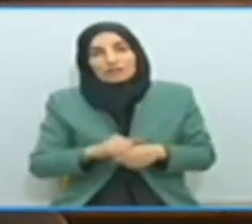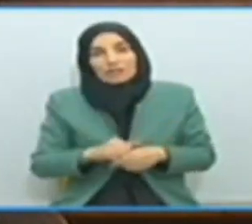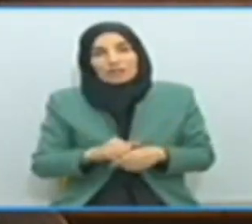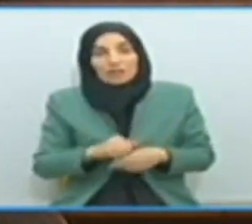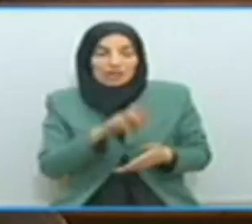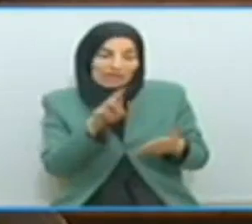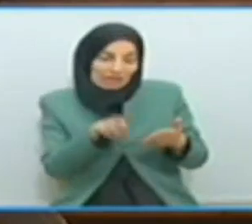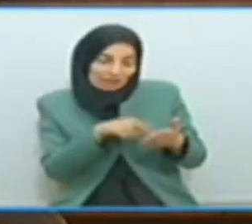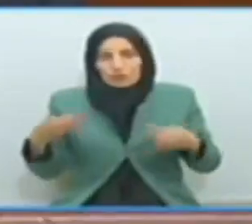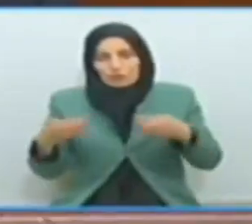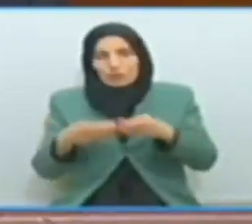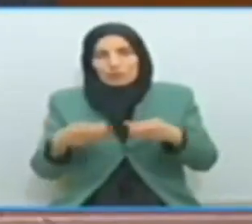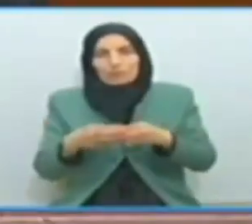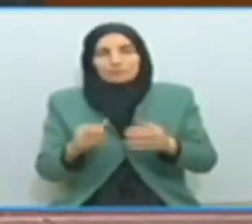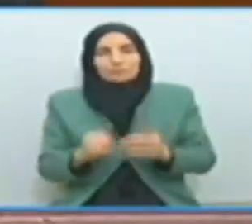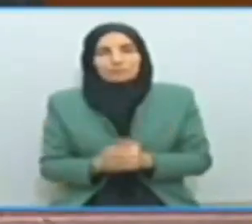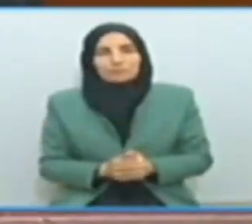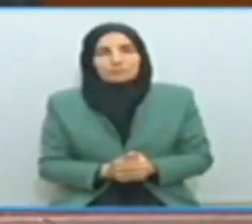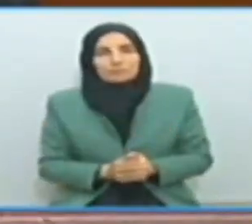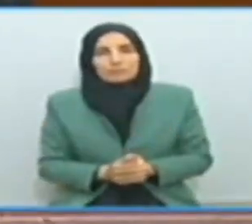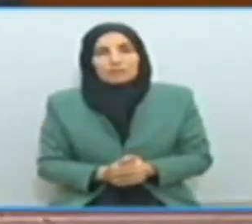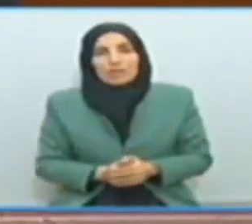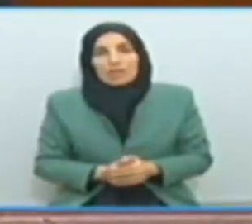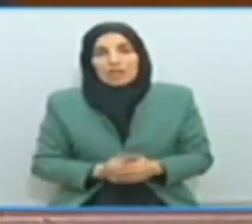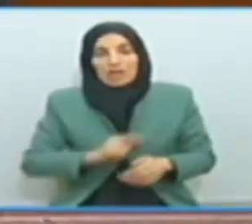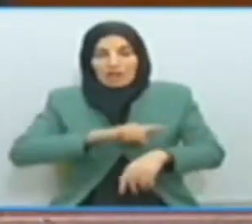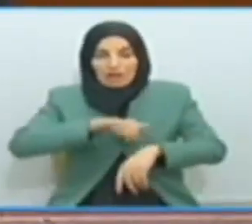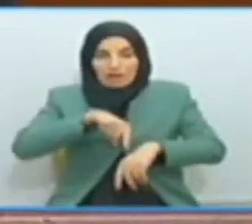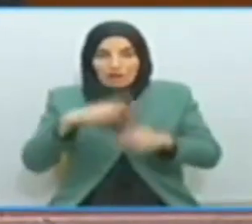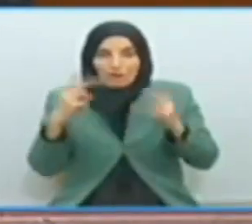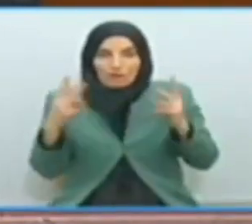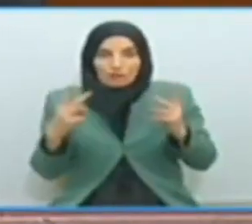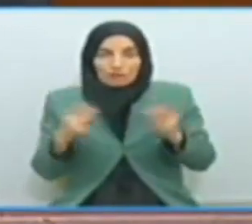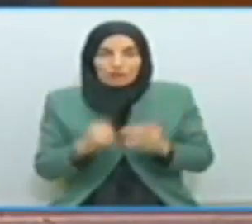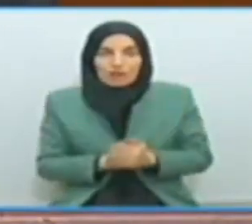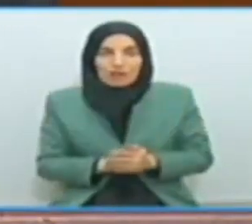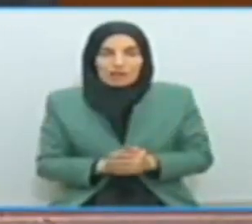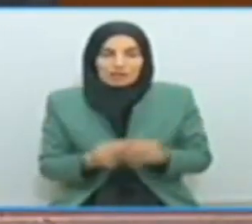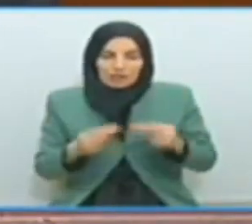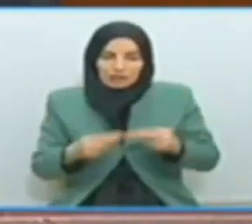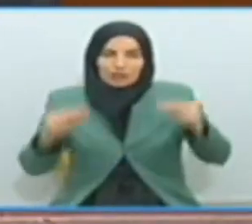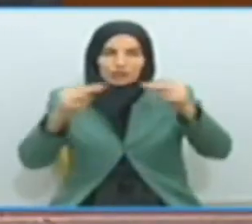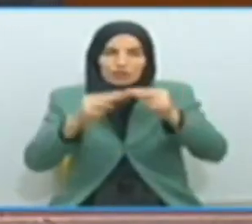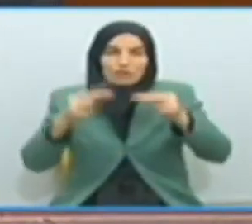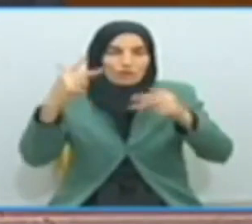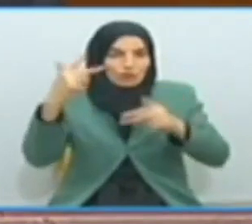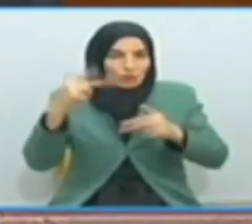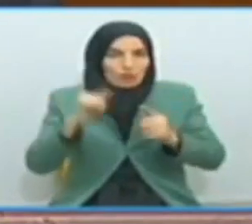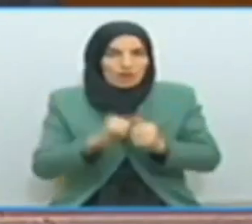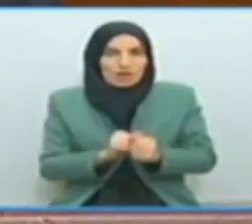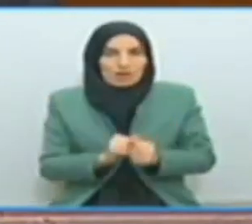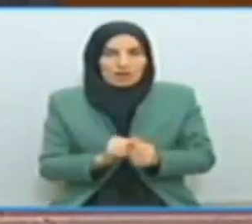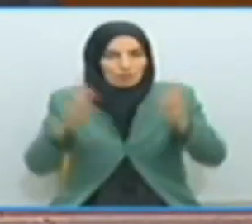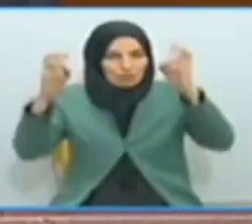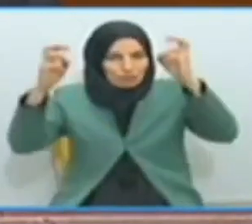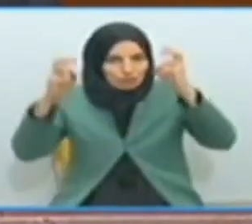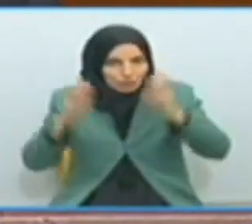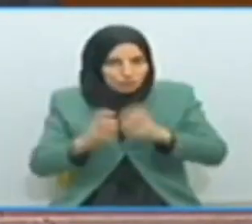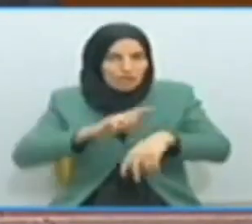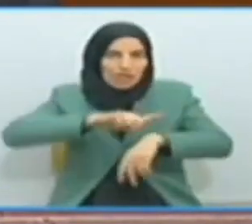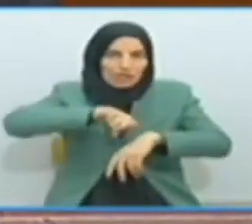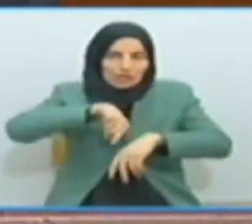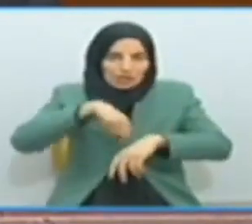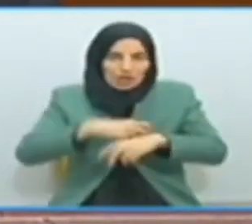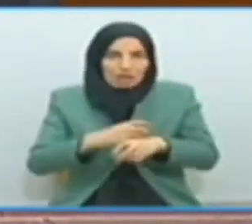يراجع. إن التوقيت المطبق حالياً على مستوى كل المراحل التعليمية يعد من أدنى المواقيت المطبقة